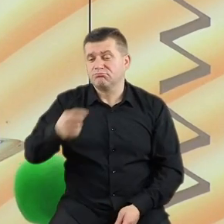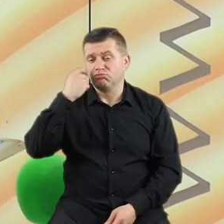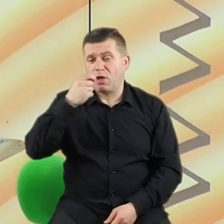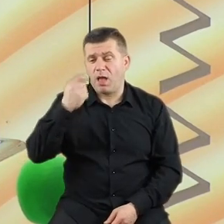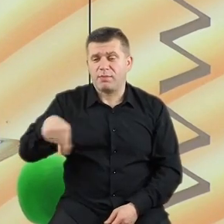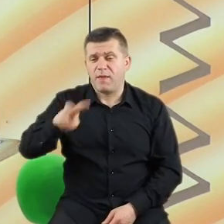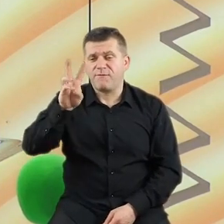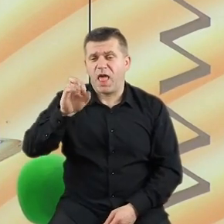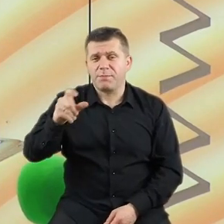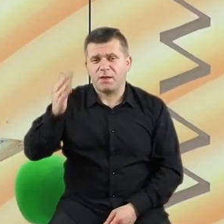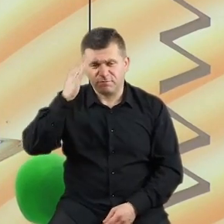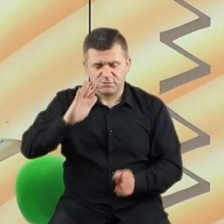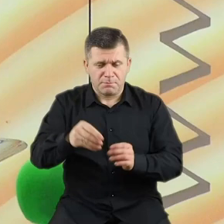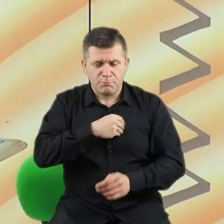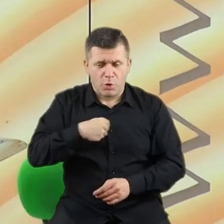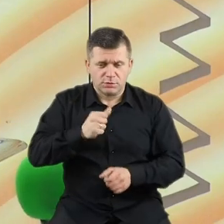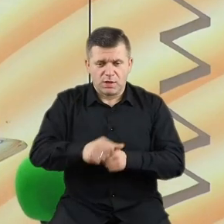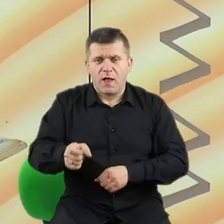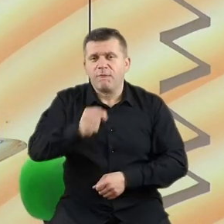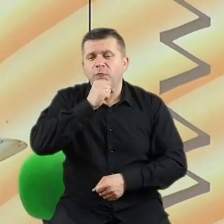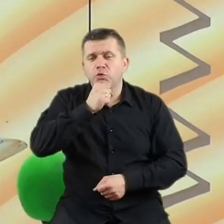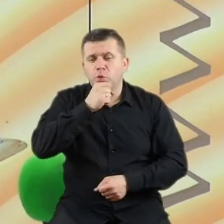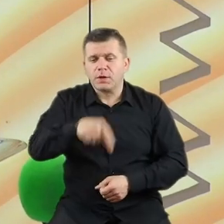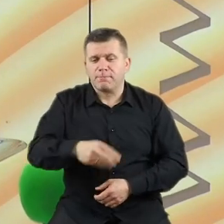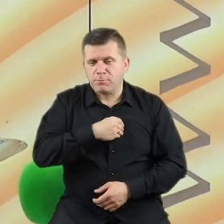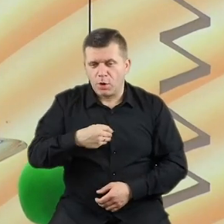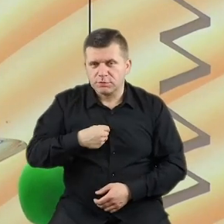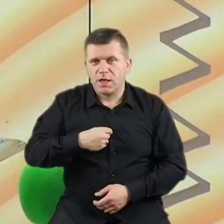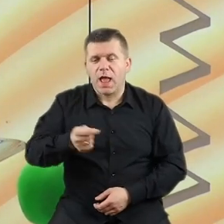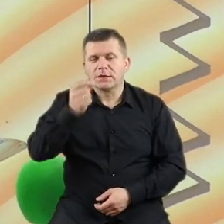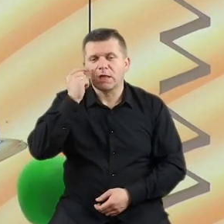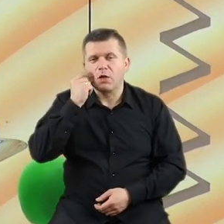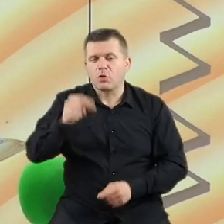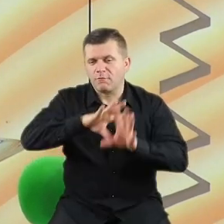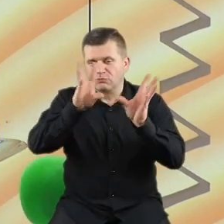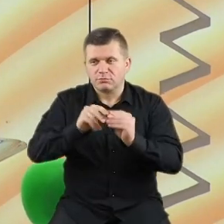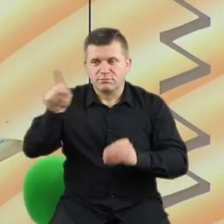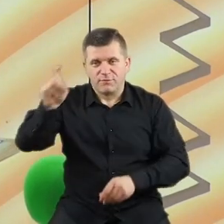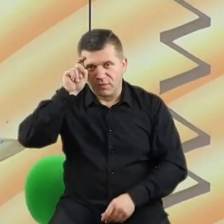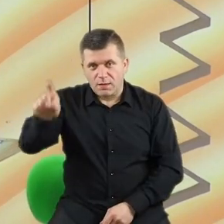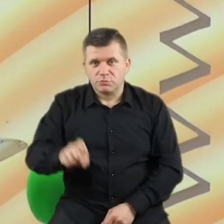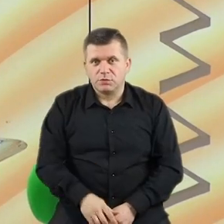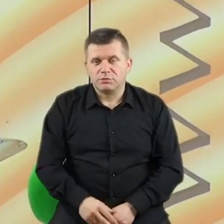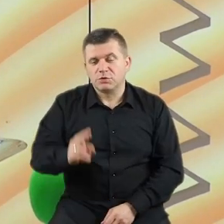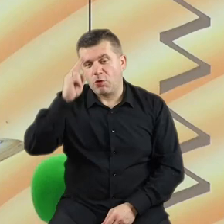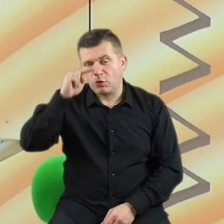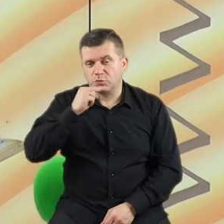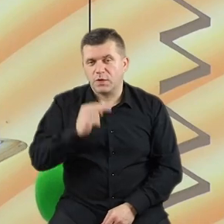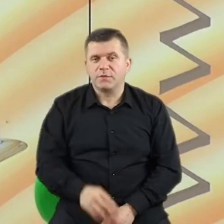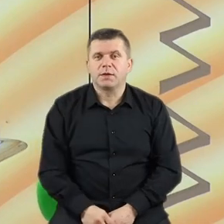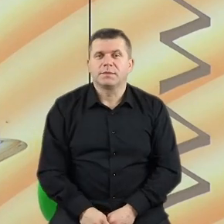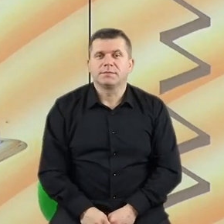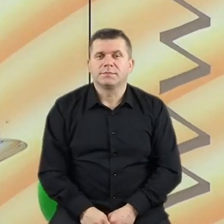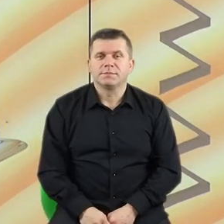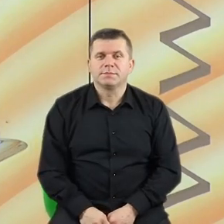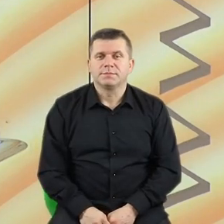z Wehrmachtu to wszyscy w Polsce są, a wnuki Wehrmachtu w Polsce, a dziadkowie z Wehrmachtu to są wszyscy w Niemczech, czy ojcowie,